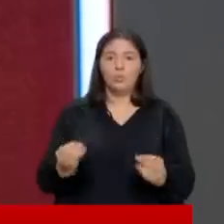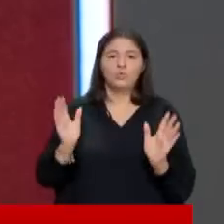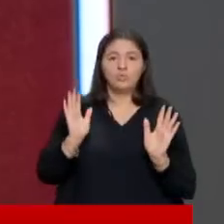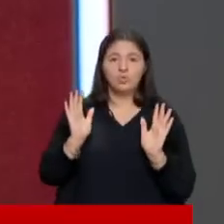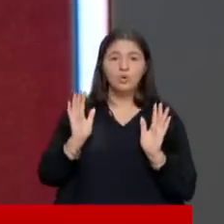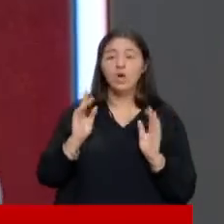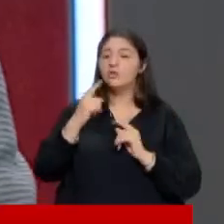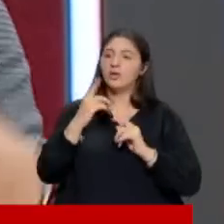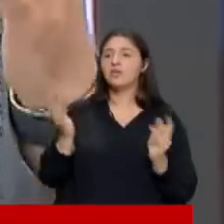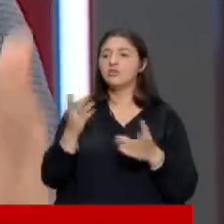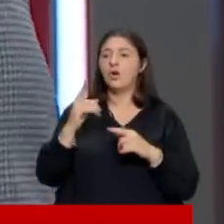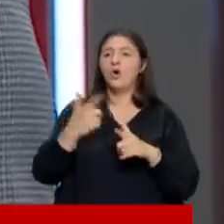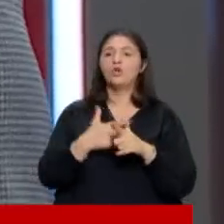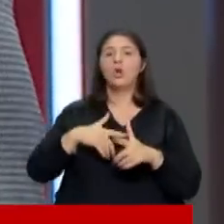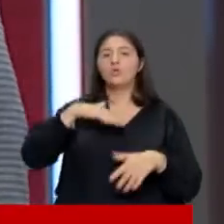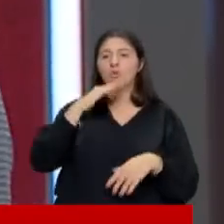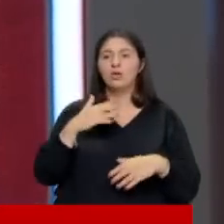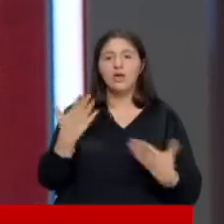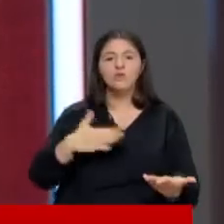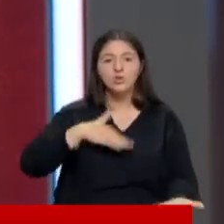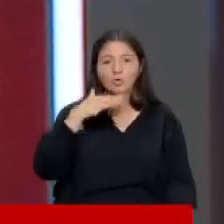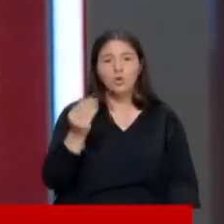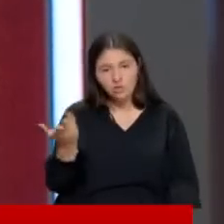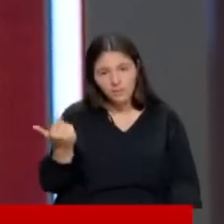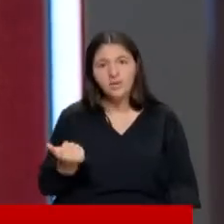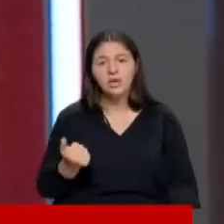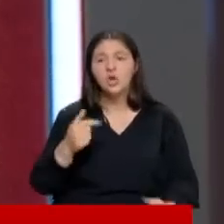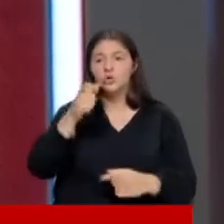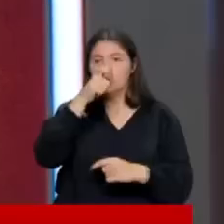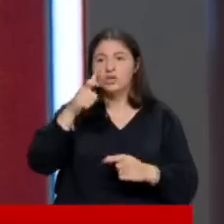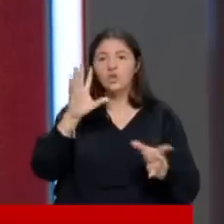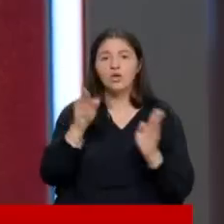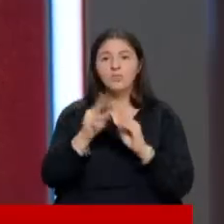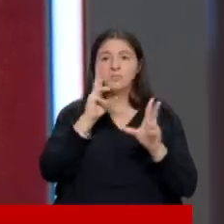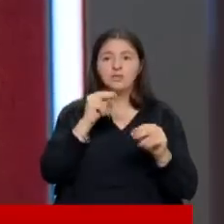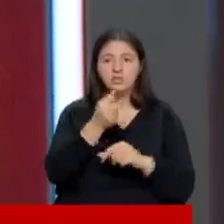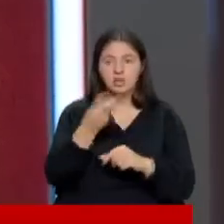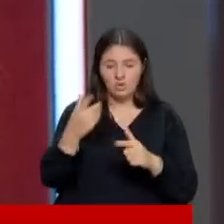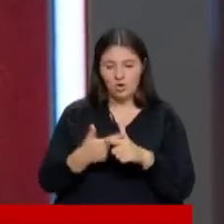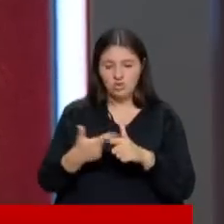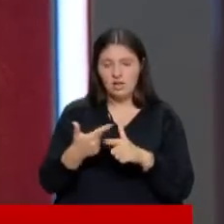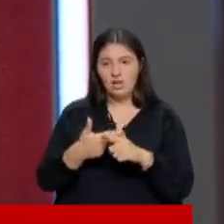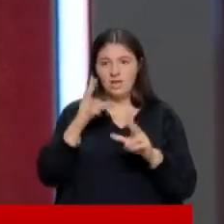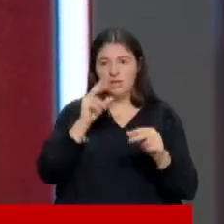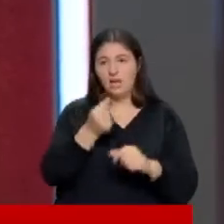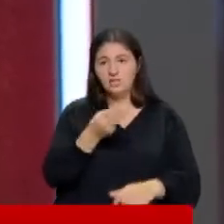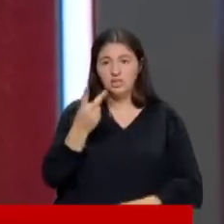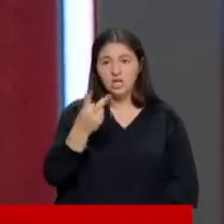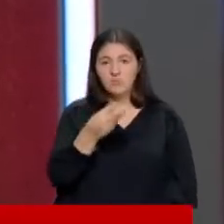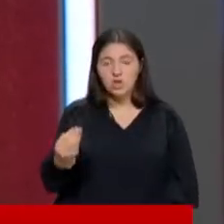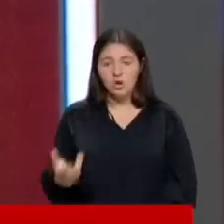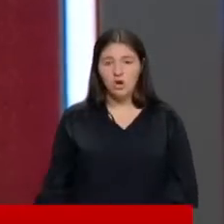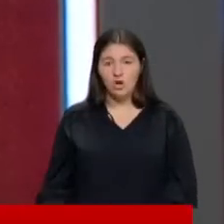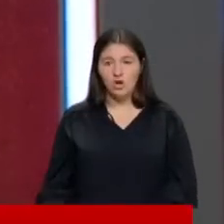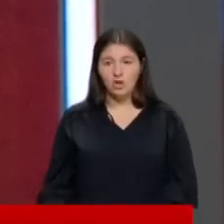diyorlar ki işte oteller dolu ya Dolu Olur tabii kardeşim ülkede toplam yatak sayısı Otel yatağı sayısı 2